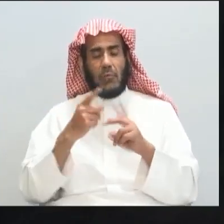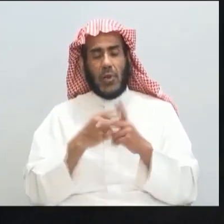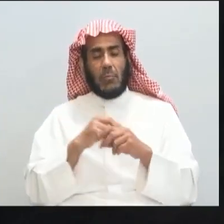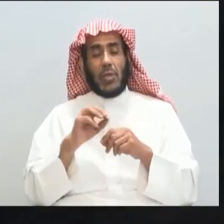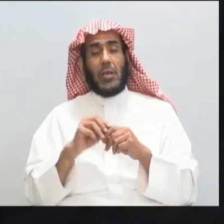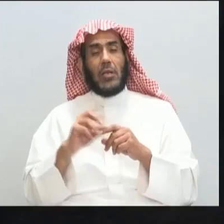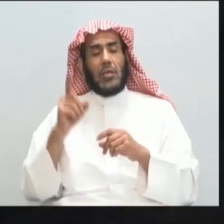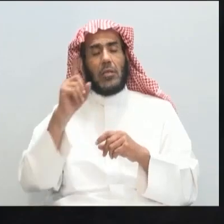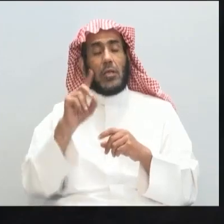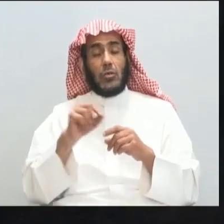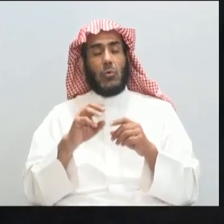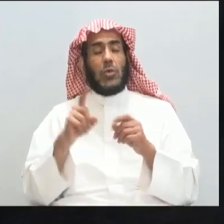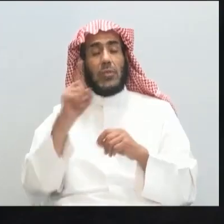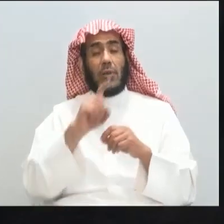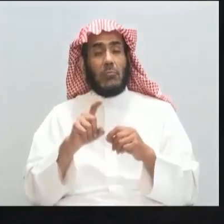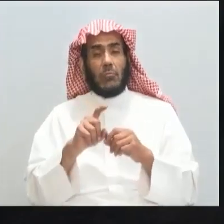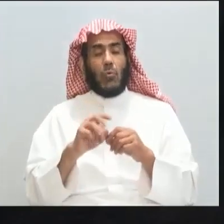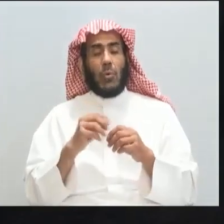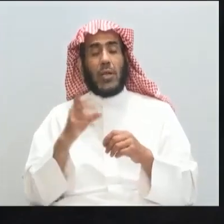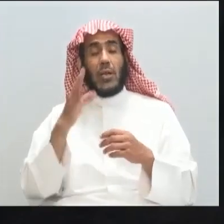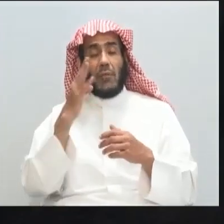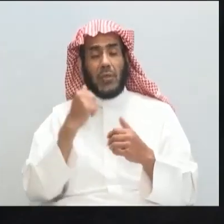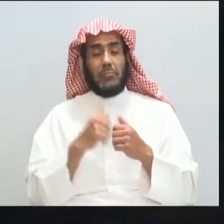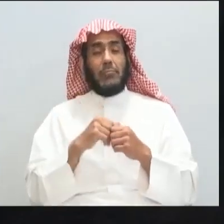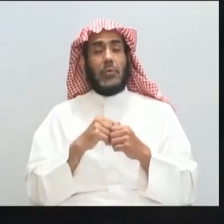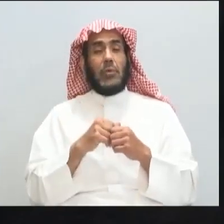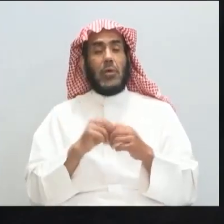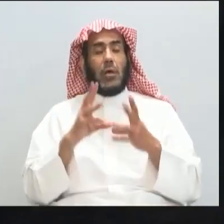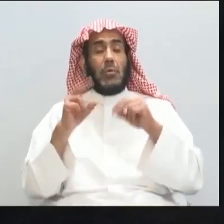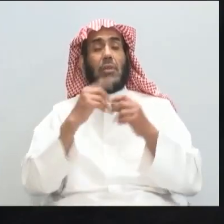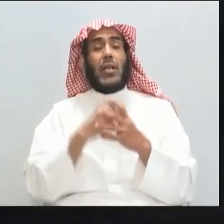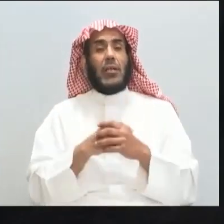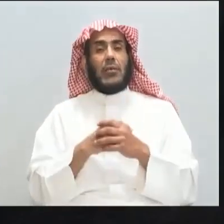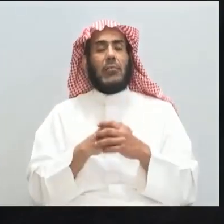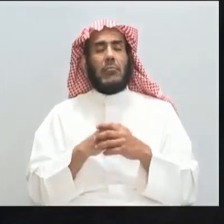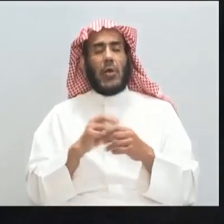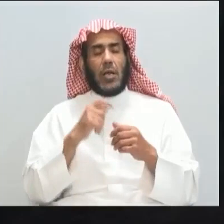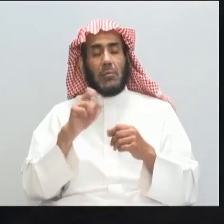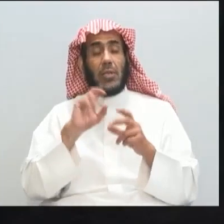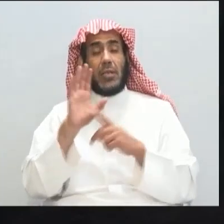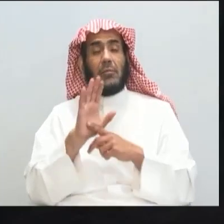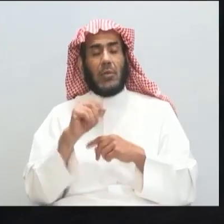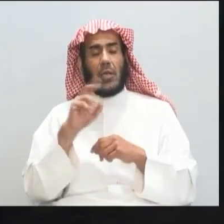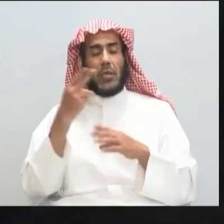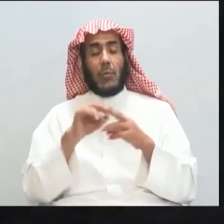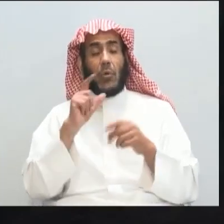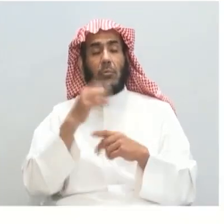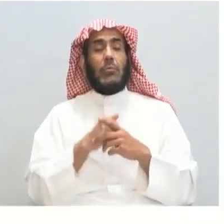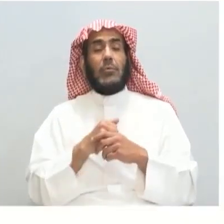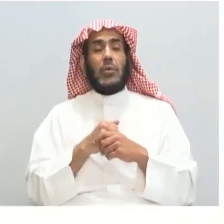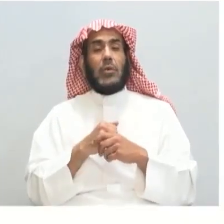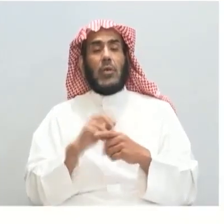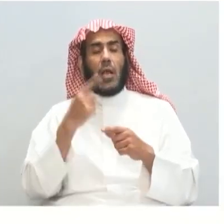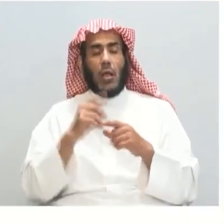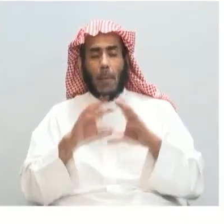بين التعجب وبين الاستفهام وبين النفي من امثله ذلك على القيمه الدلاليه للاعراب في اللغه العربيه